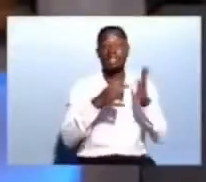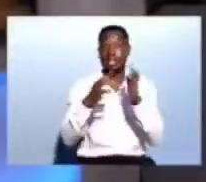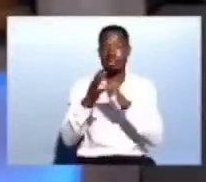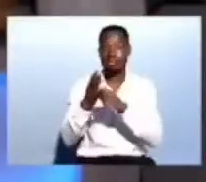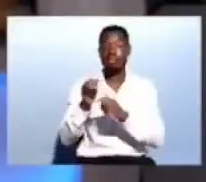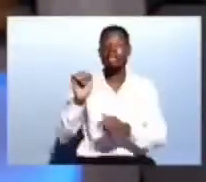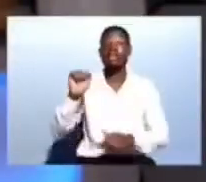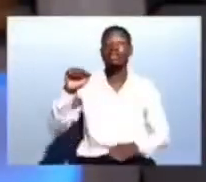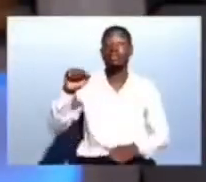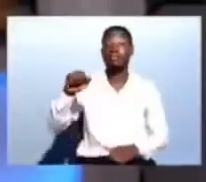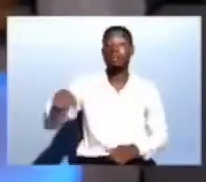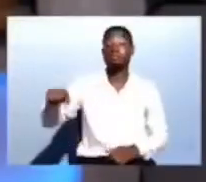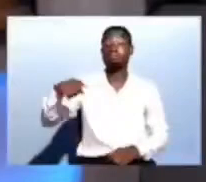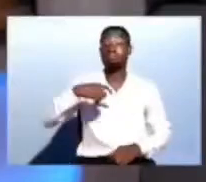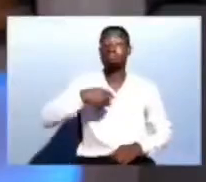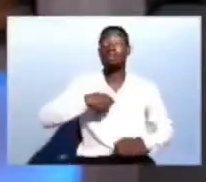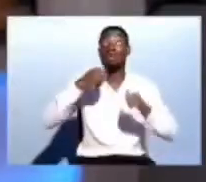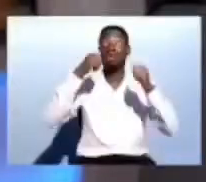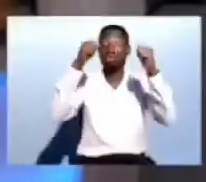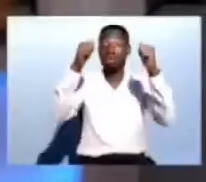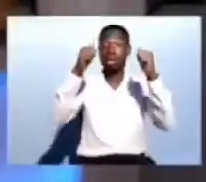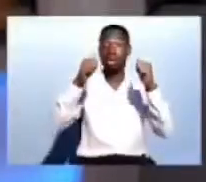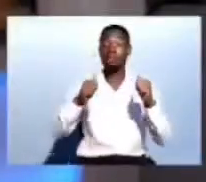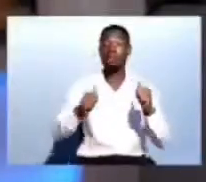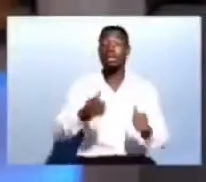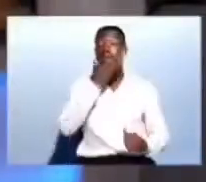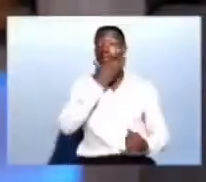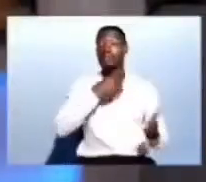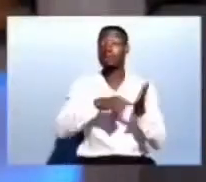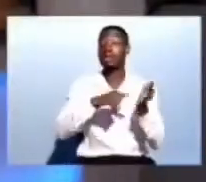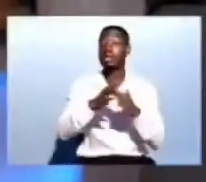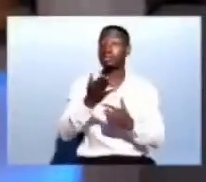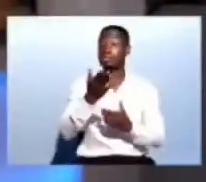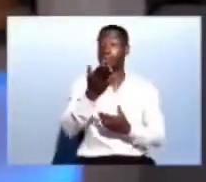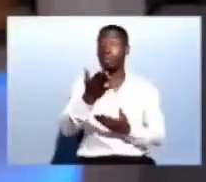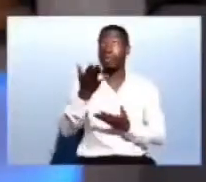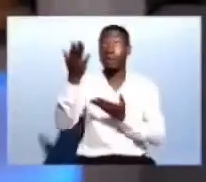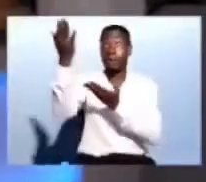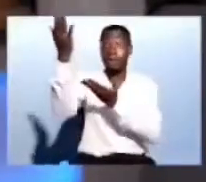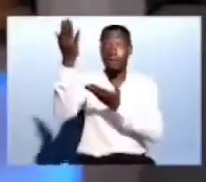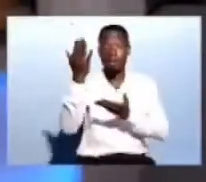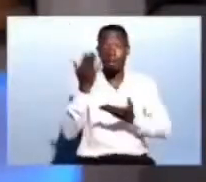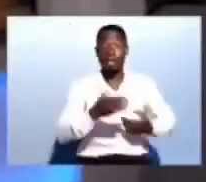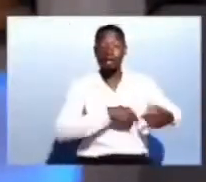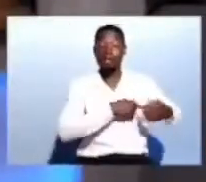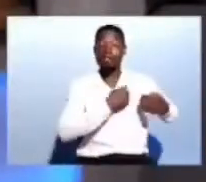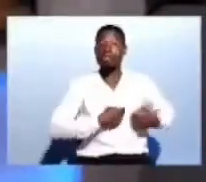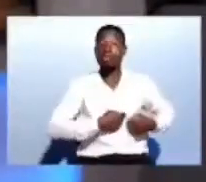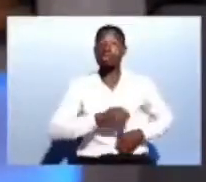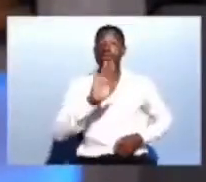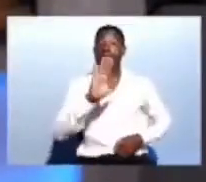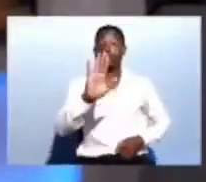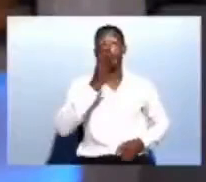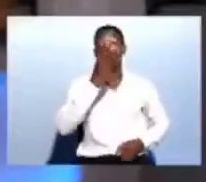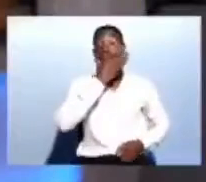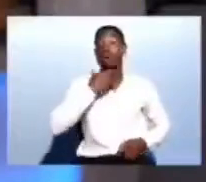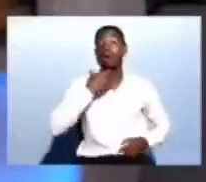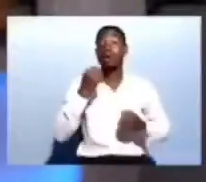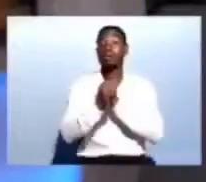hii tunamtangaza Bwana Yesu. Mpokee moyoni mwako, awe Bwana na Mwokozi wa maisha